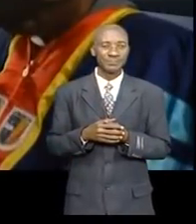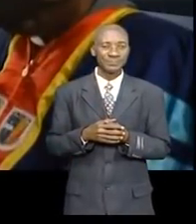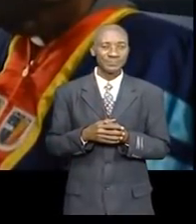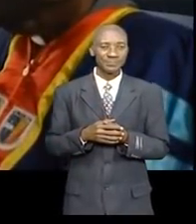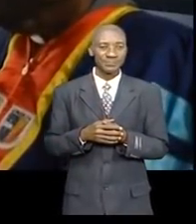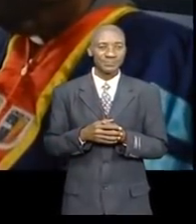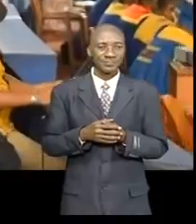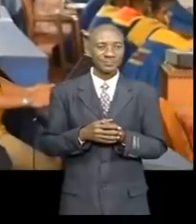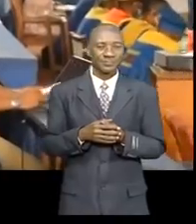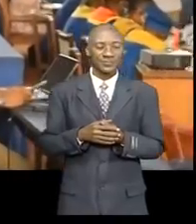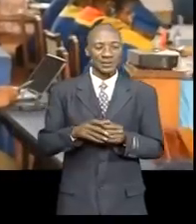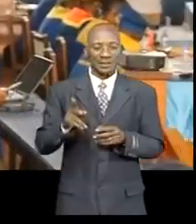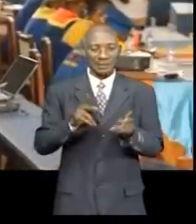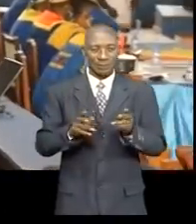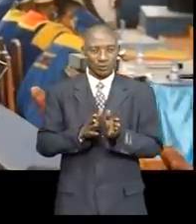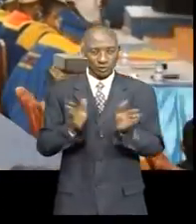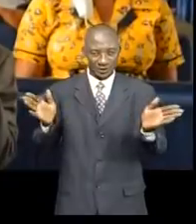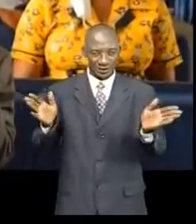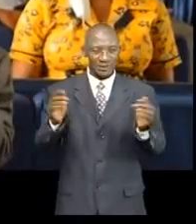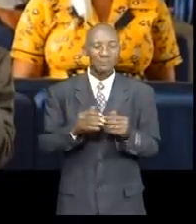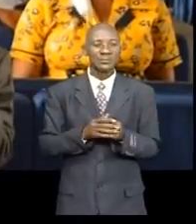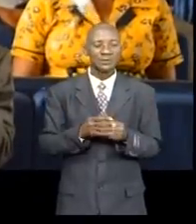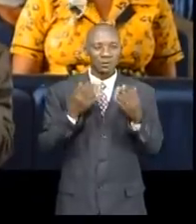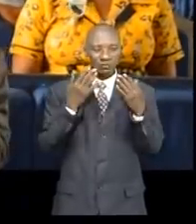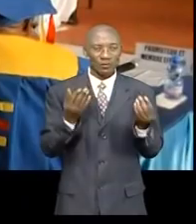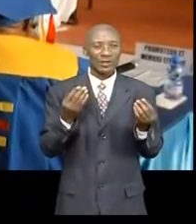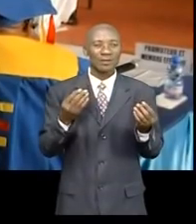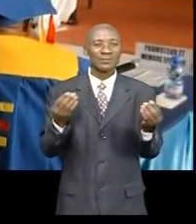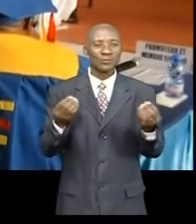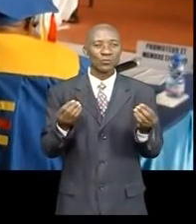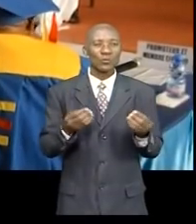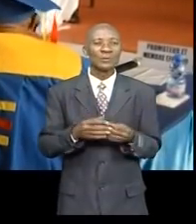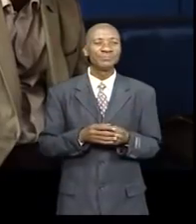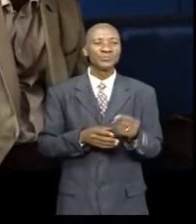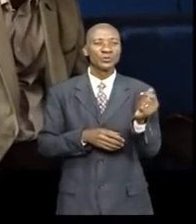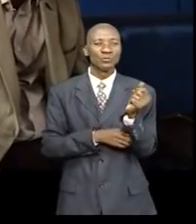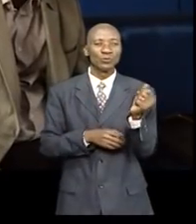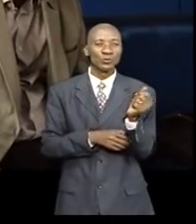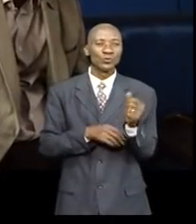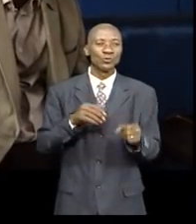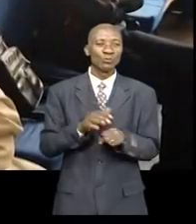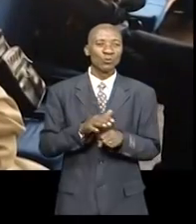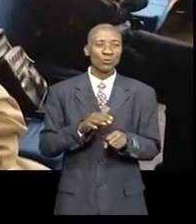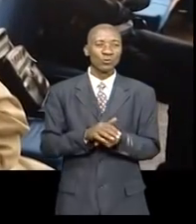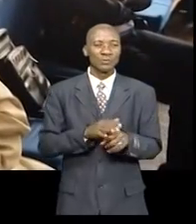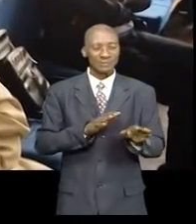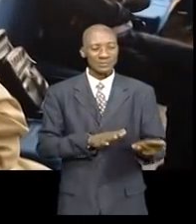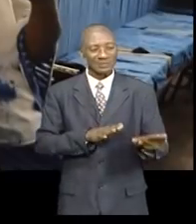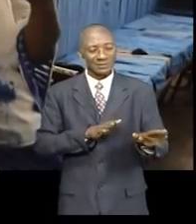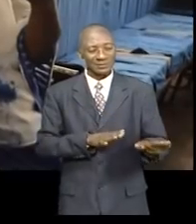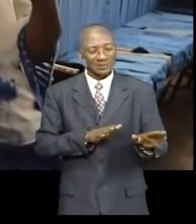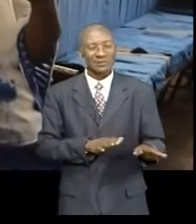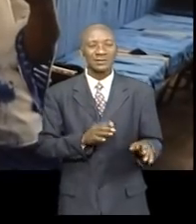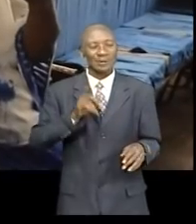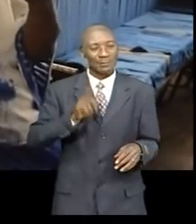en général. C'est un motif de consultation pour 40% des patients qui fréquentent les centres de soins de santé